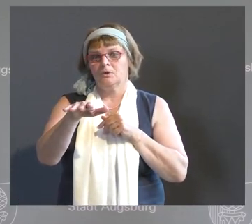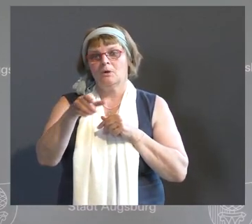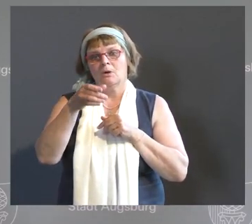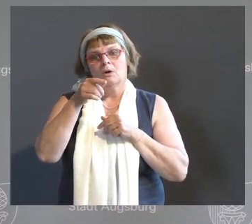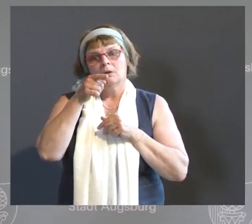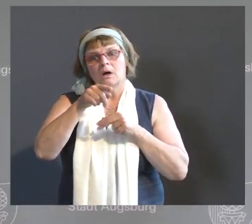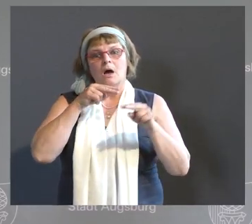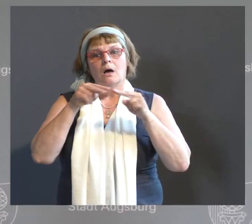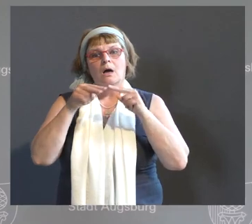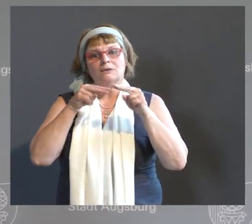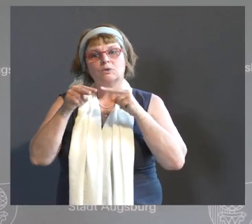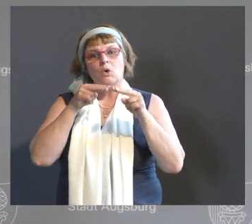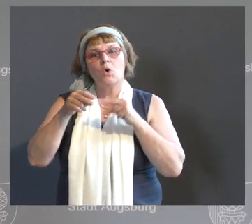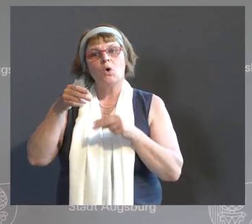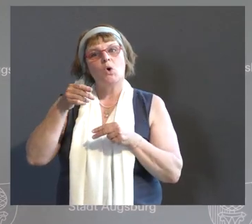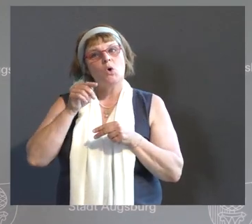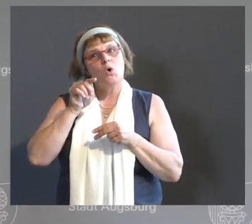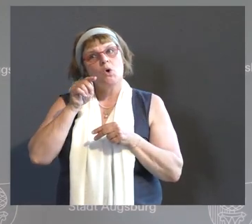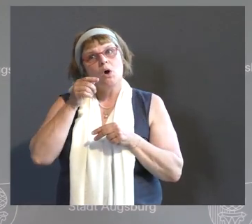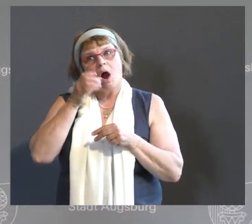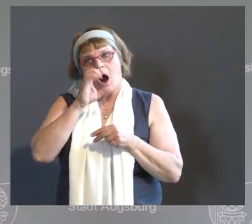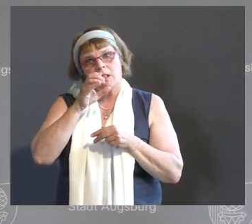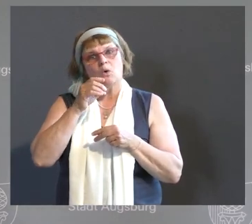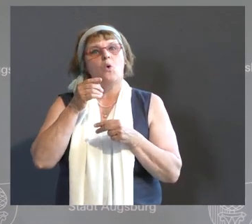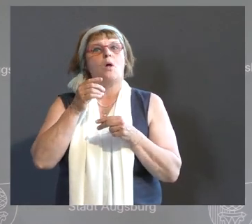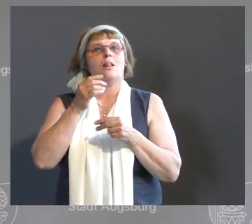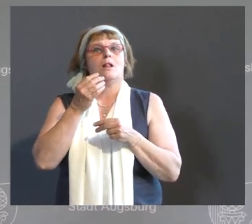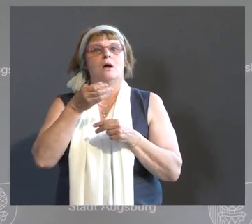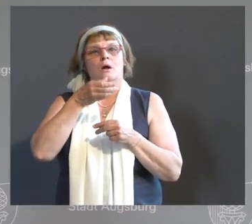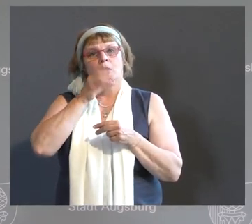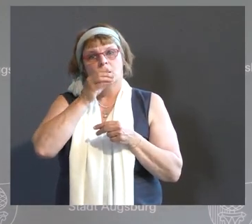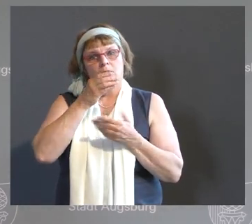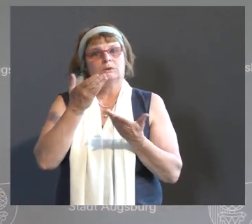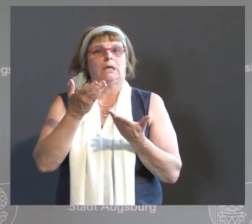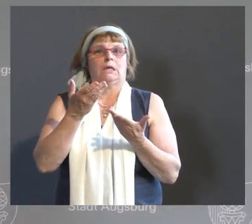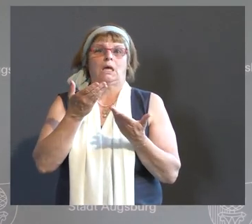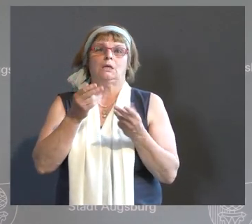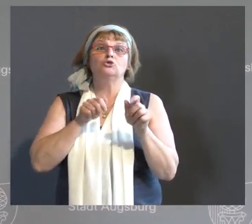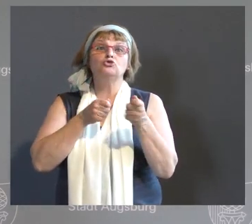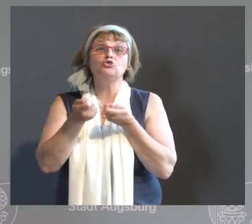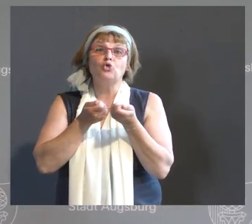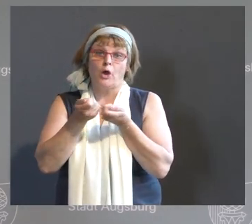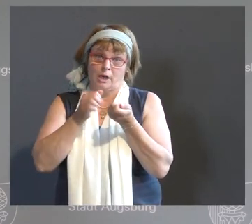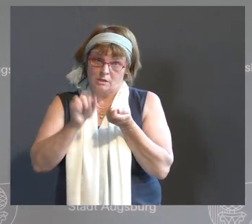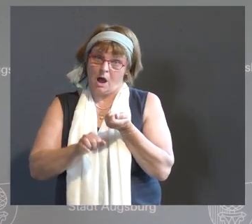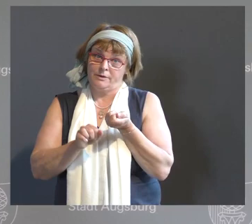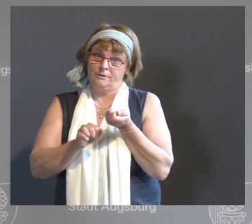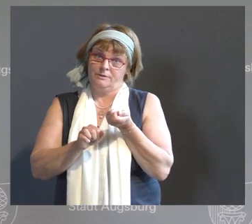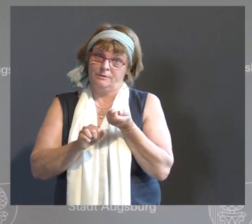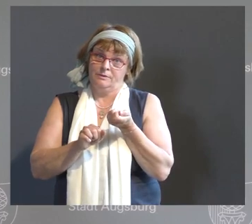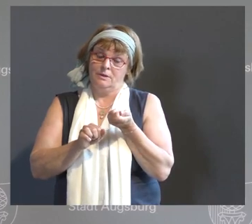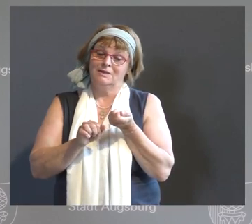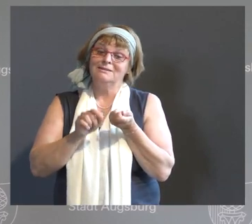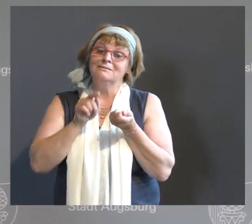die ihre Personen auch kennt, die Abstandsgebote halten kann, die versuchen wir zu stärken, die sind Teil der Lösung und nicht Teil des Problems, das will